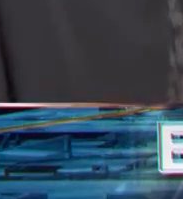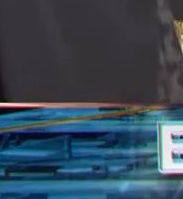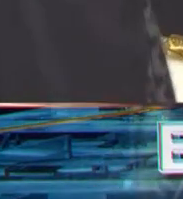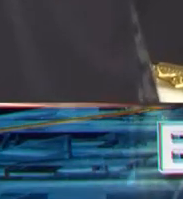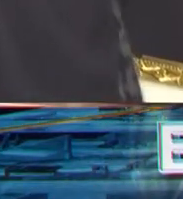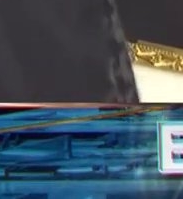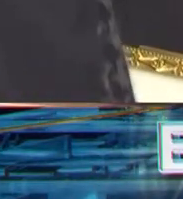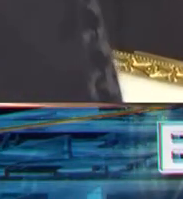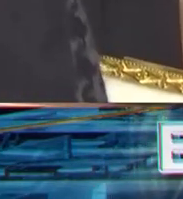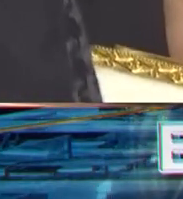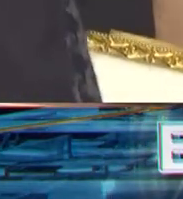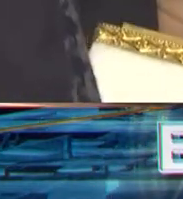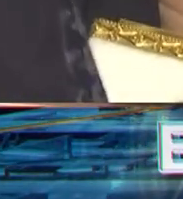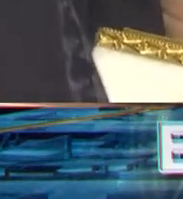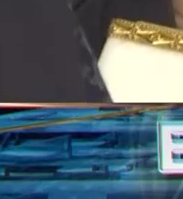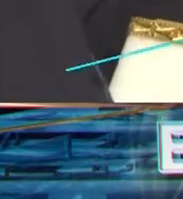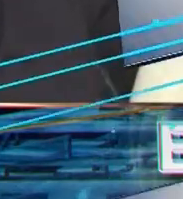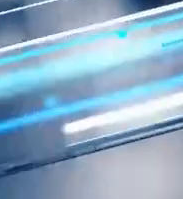сөзі сыйлығымен арнайы құттықтады.